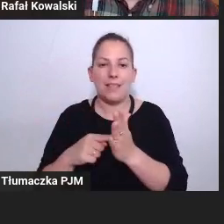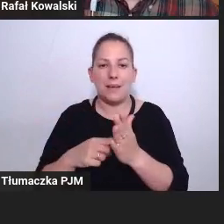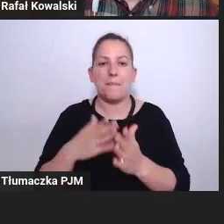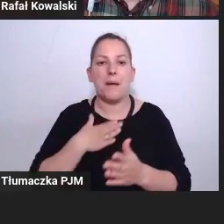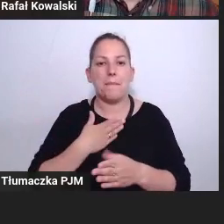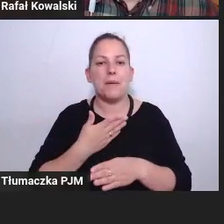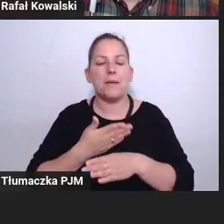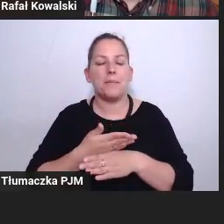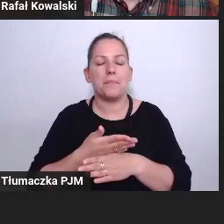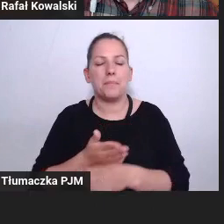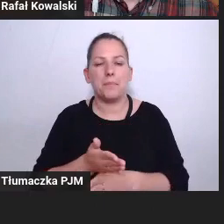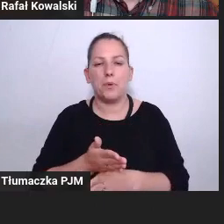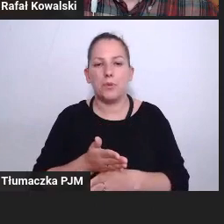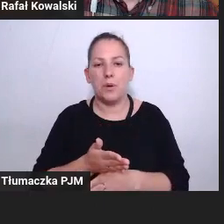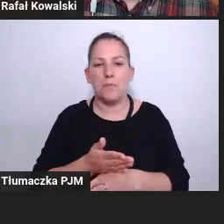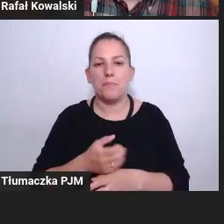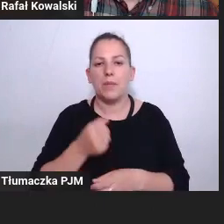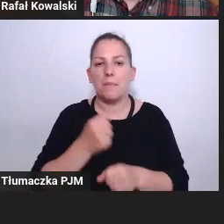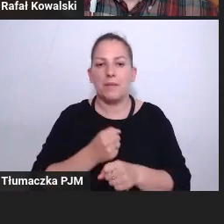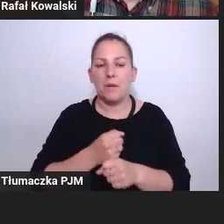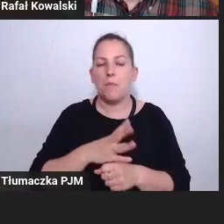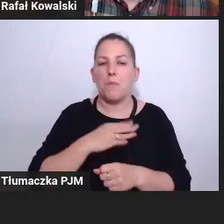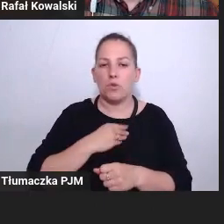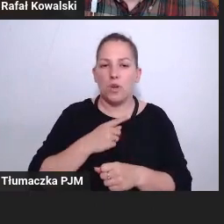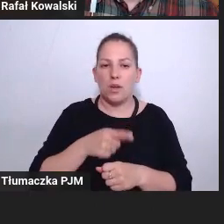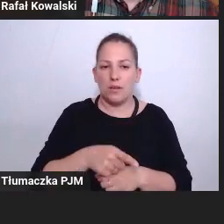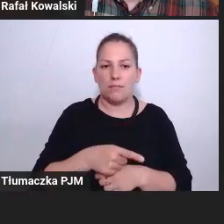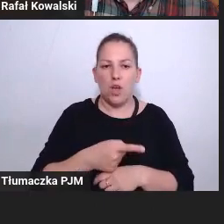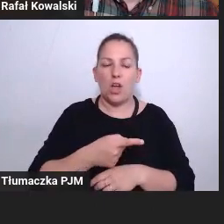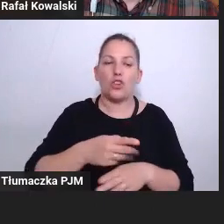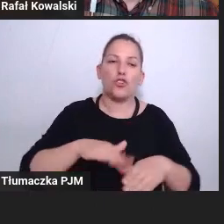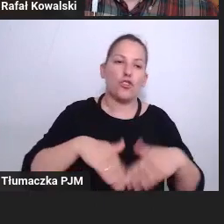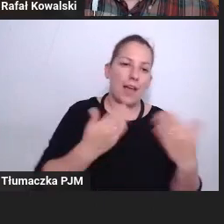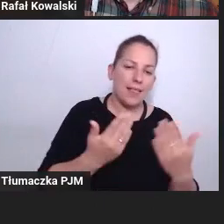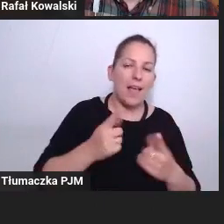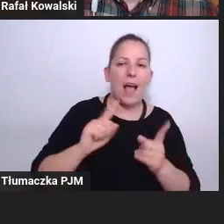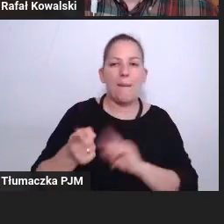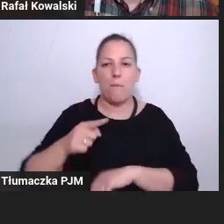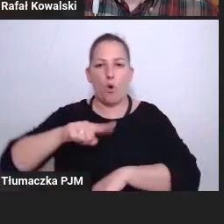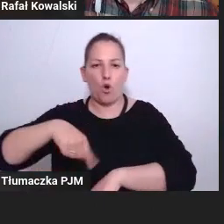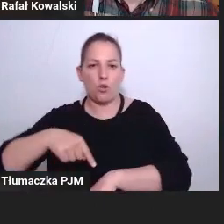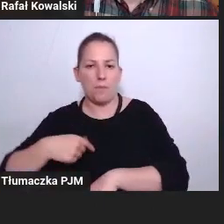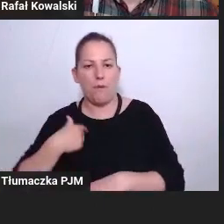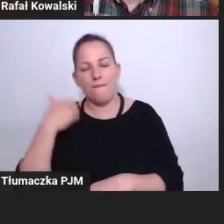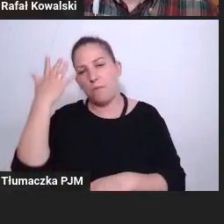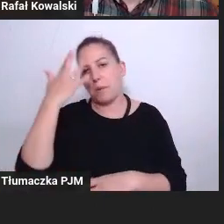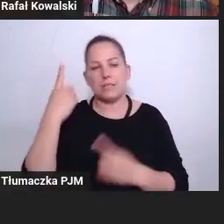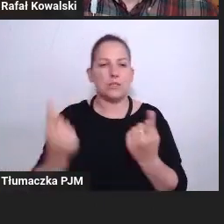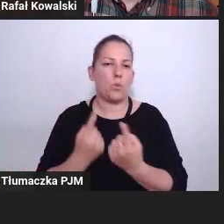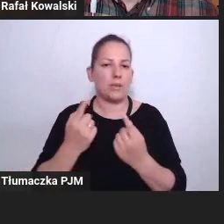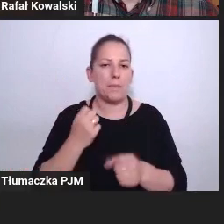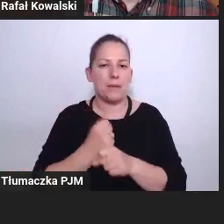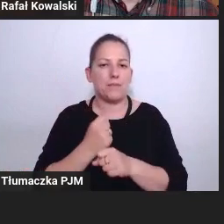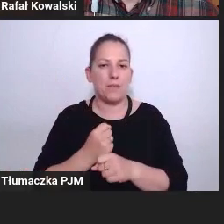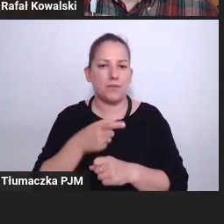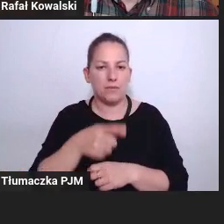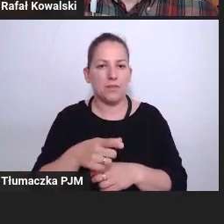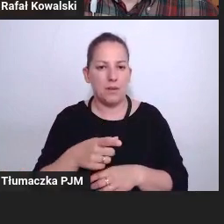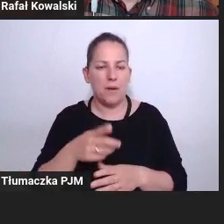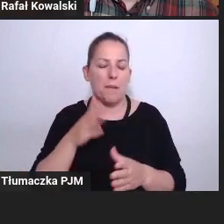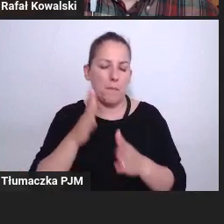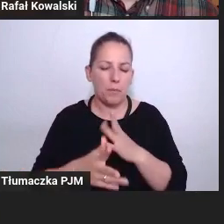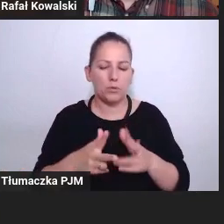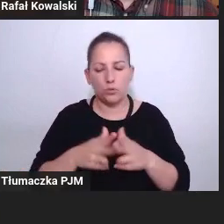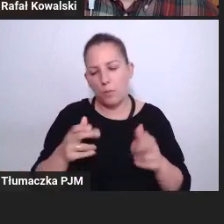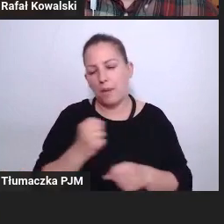podział, że pracownik może albo w dniach, albo w godzinach z tego korzystać, no bo wyobrażam sobie taką sytuację, że pracownik po prostu będzie w pracy i się dowie,